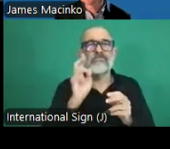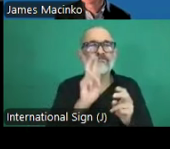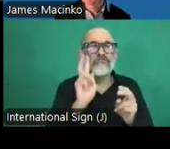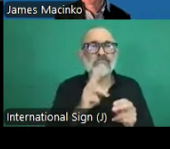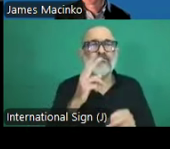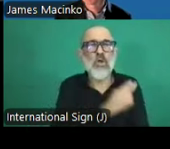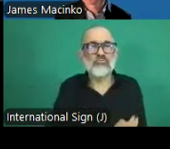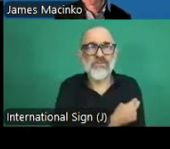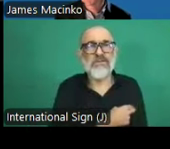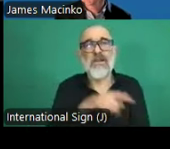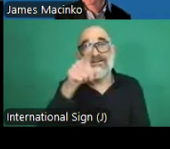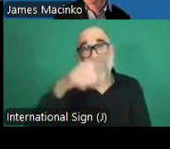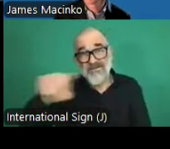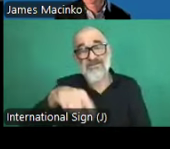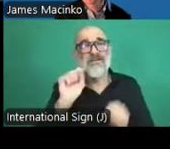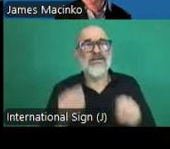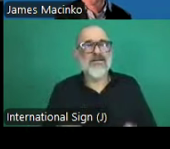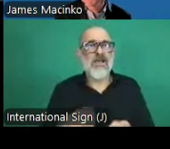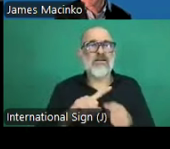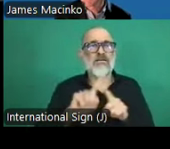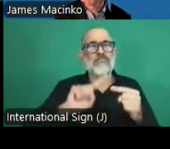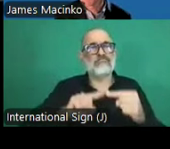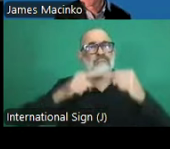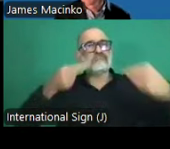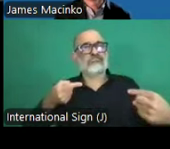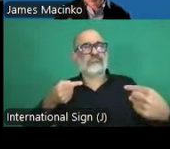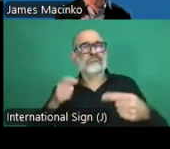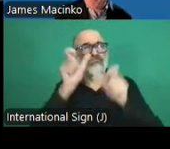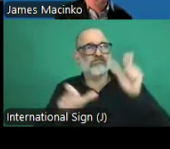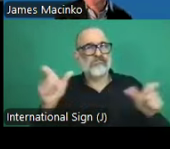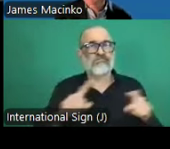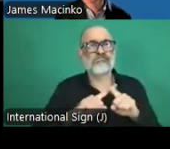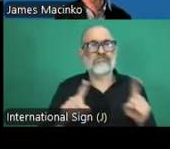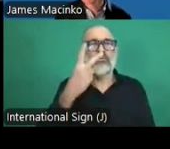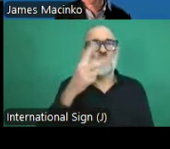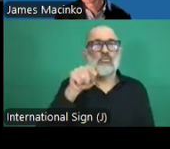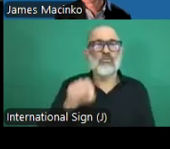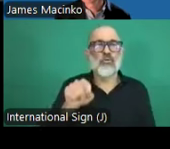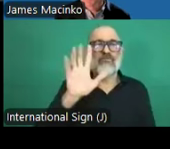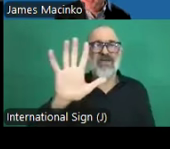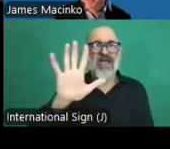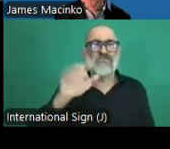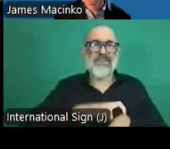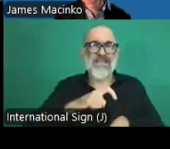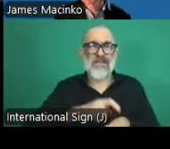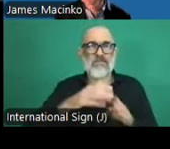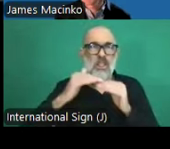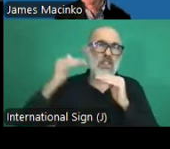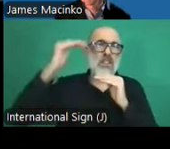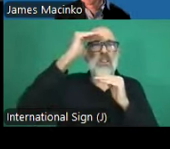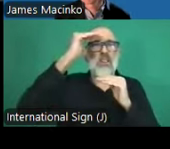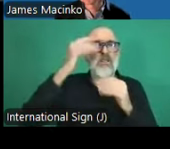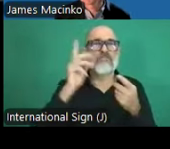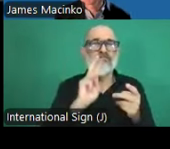haut pour ceux qui ont des maladies. Cette information est absente de l'indicateur